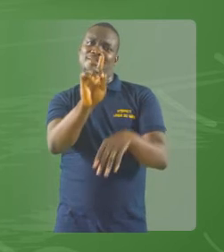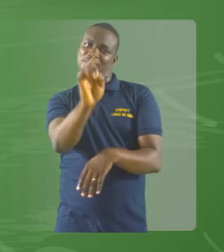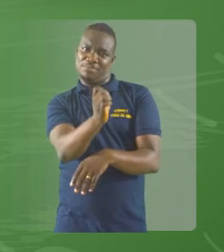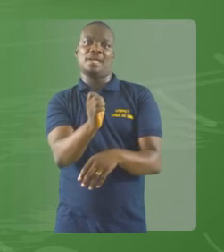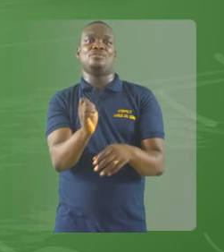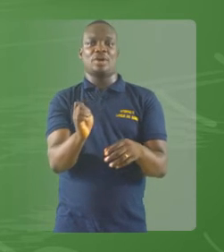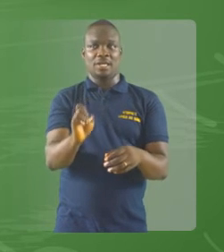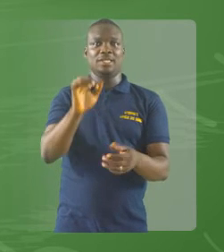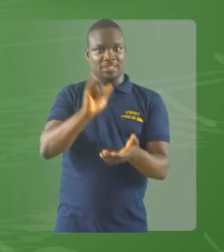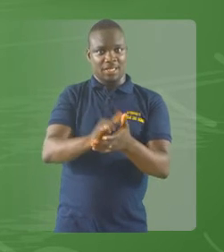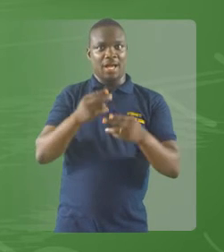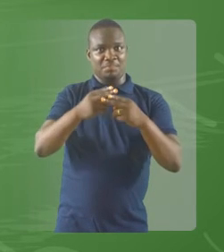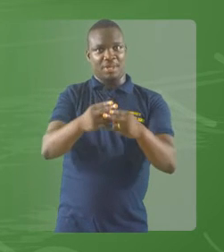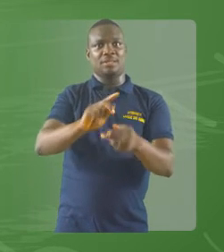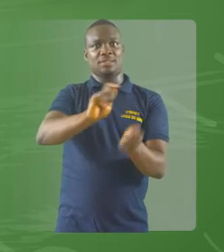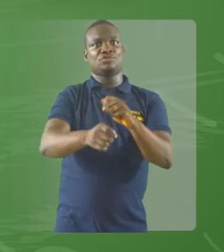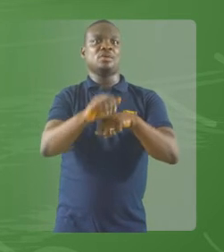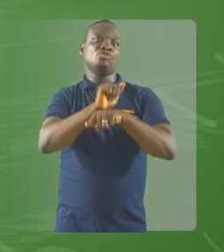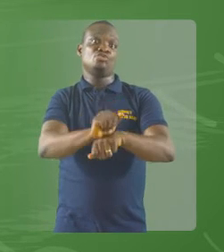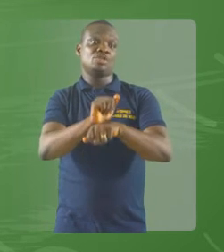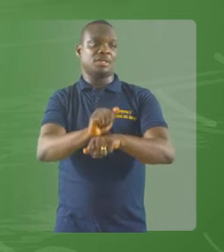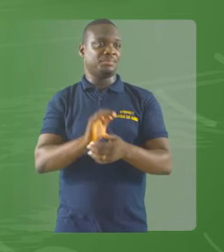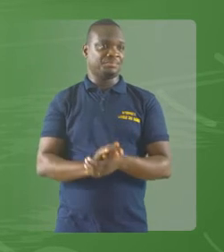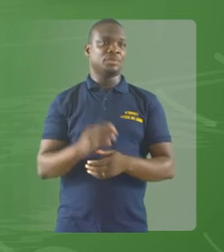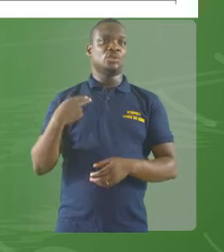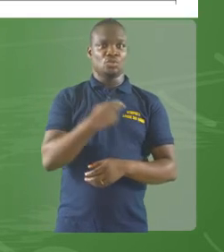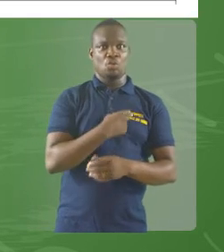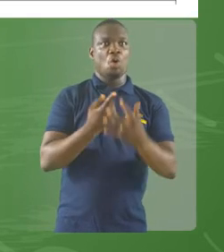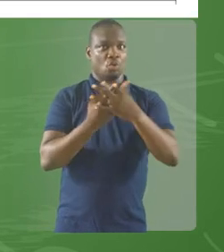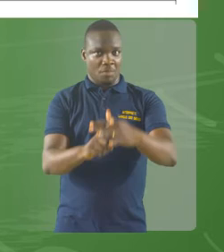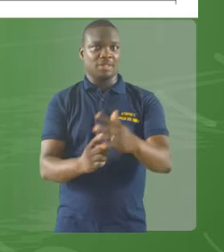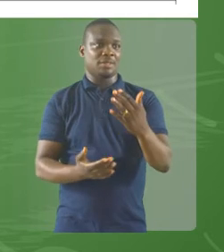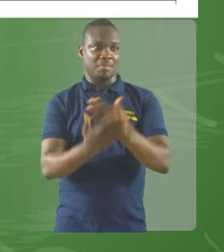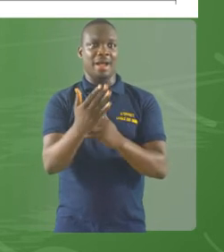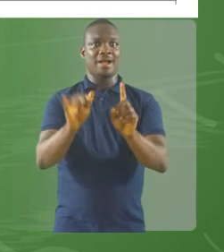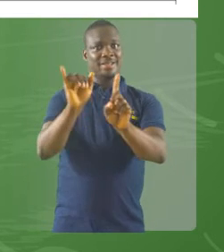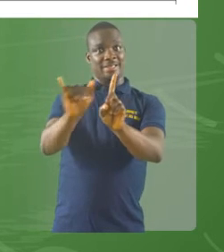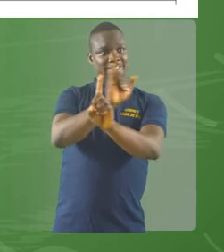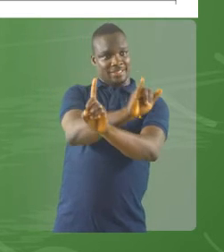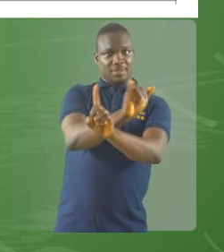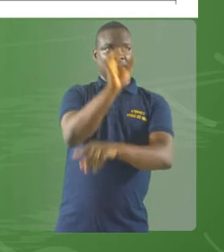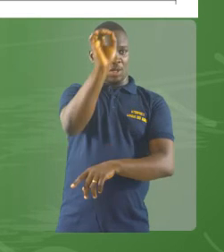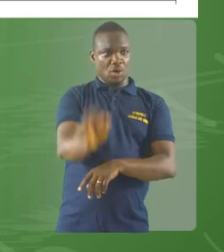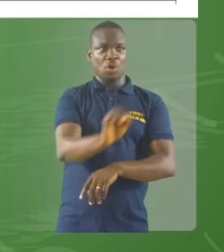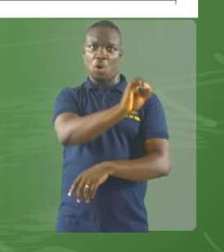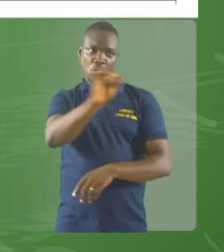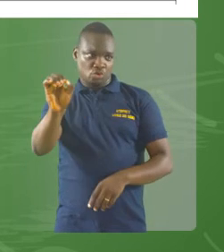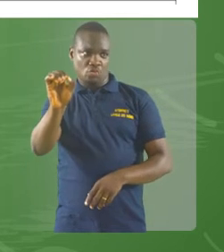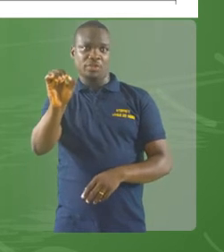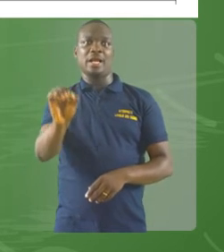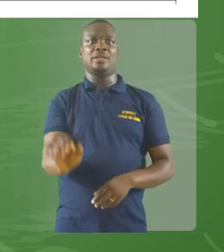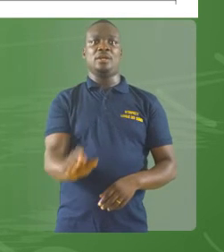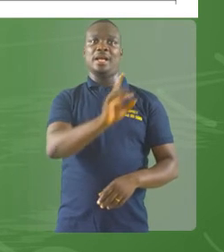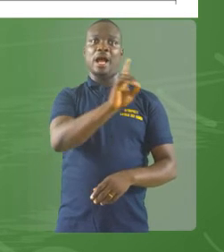première. Et donc, nous allons commencer par la symétrie orthogonale d'axe OI.